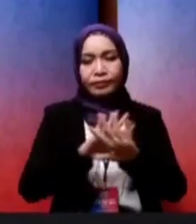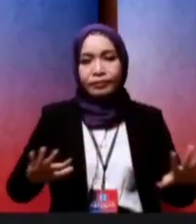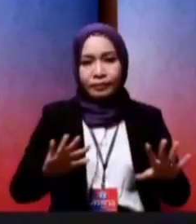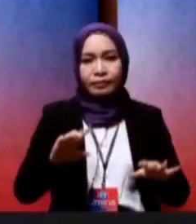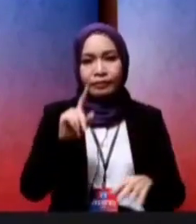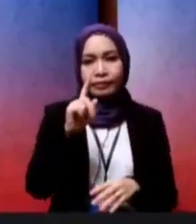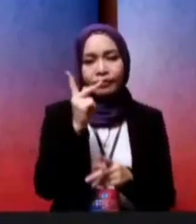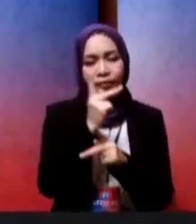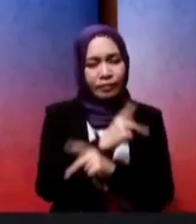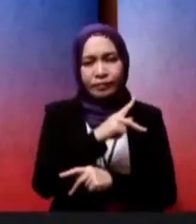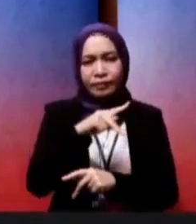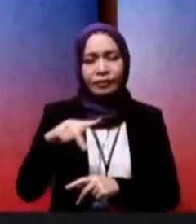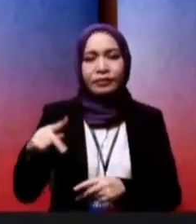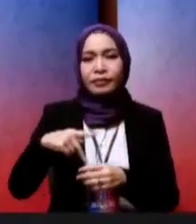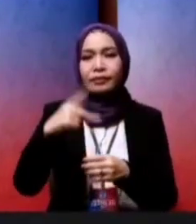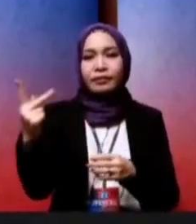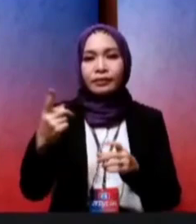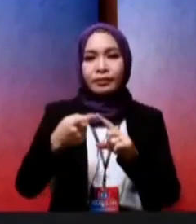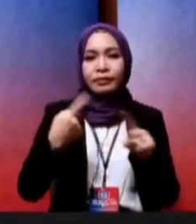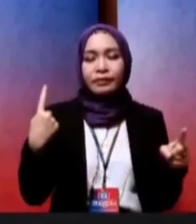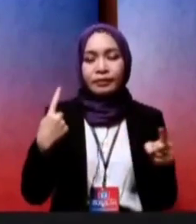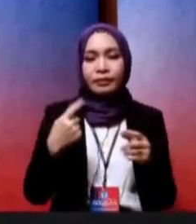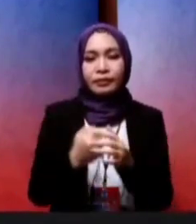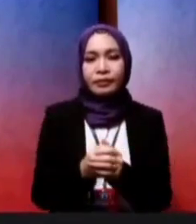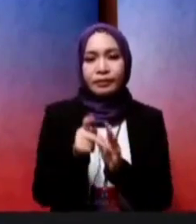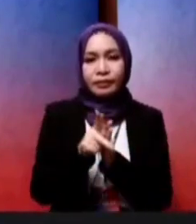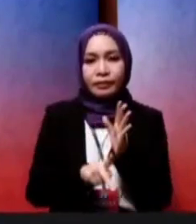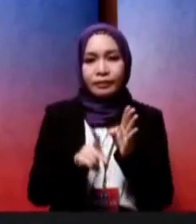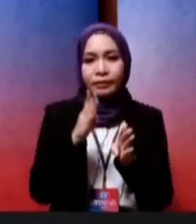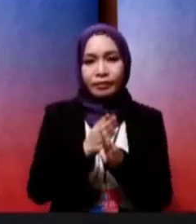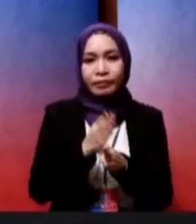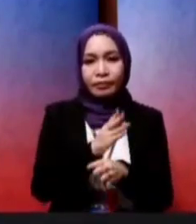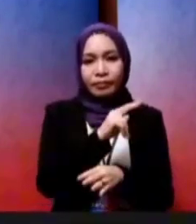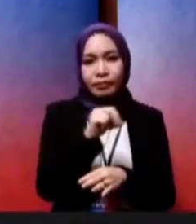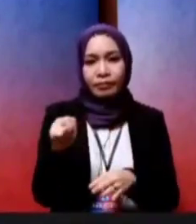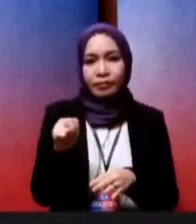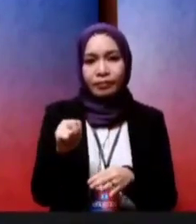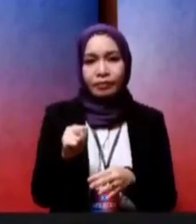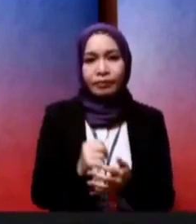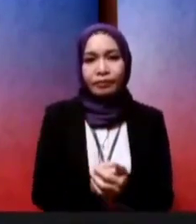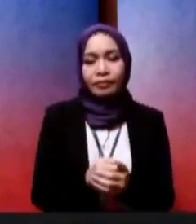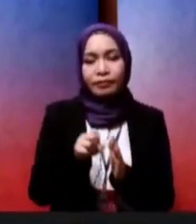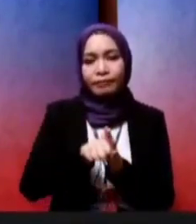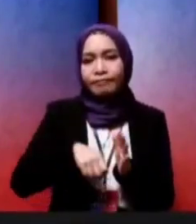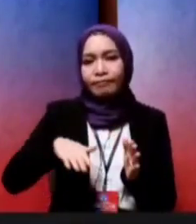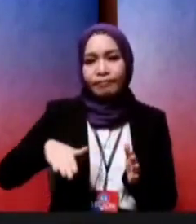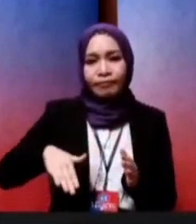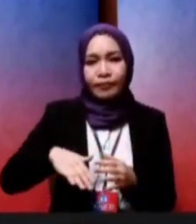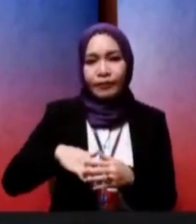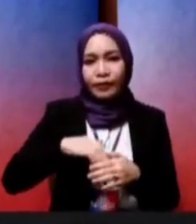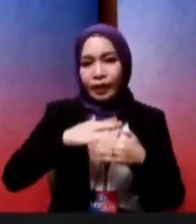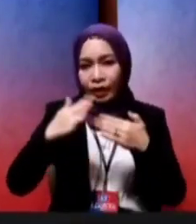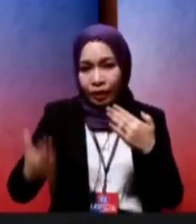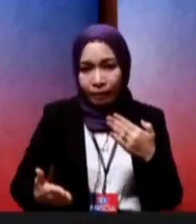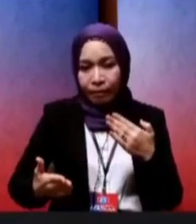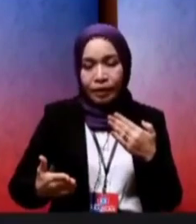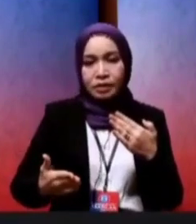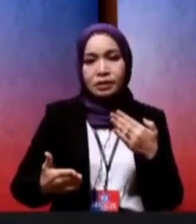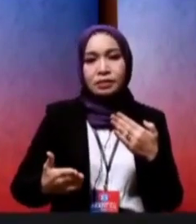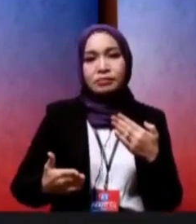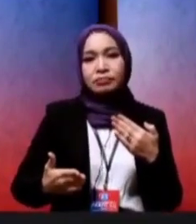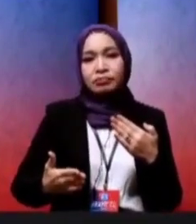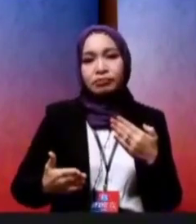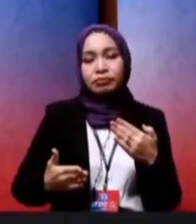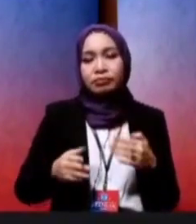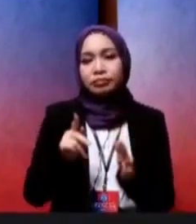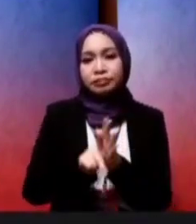landasan kebenaran selepas ketiadaanku sedarlah saudara-saudari Yakinlah yang kita perjuangkan